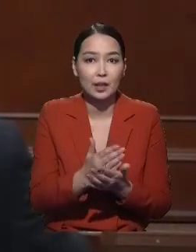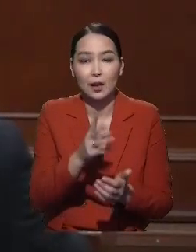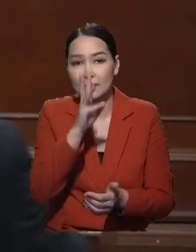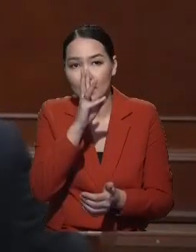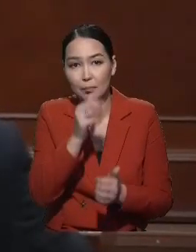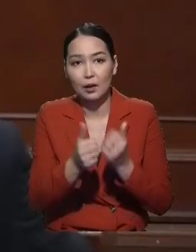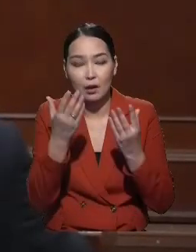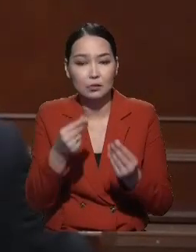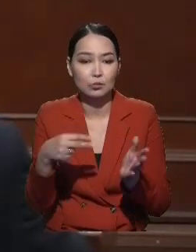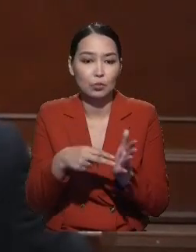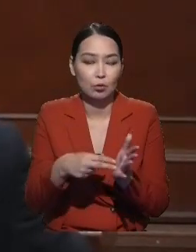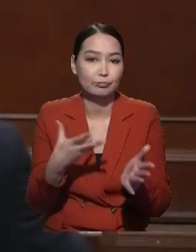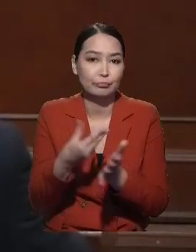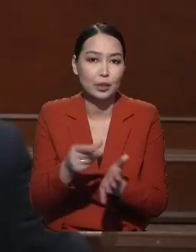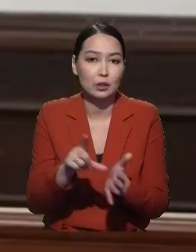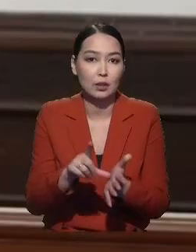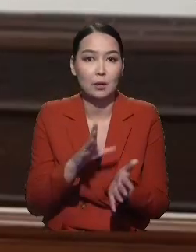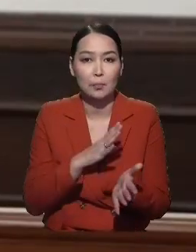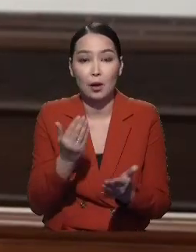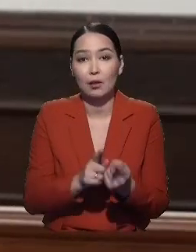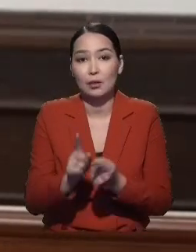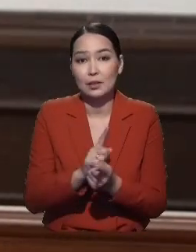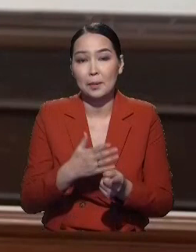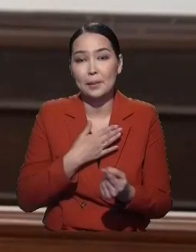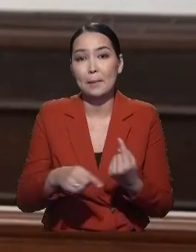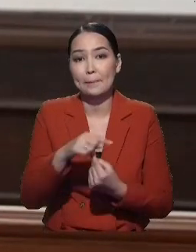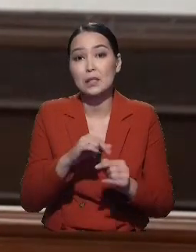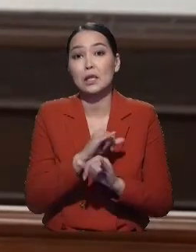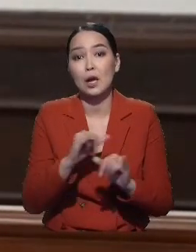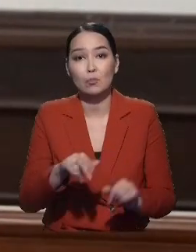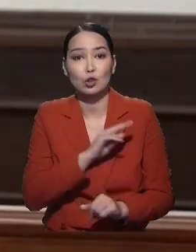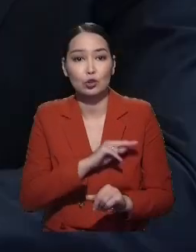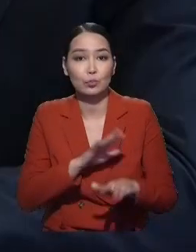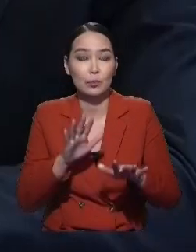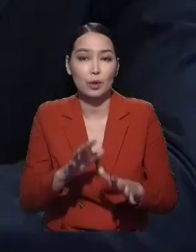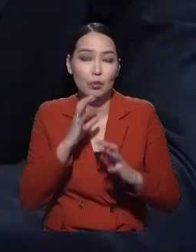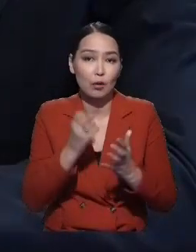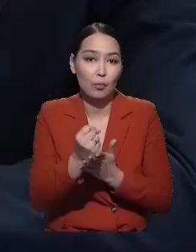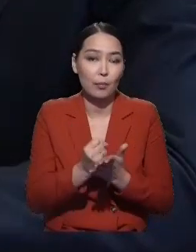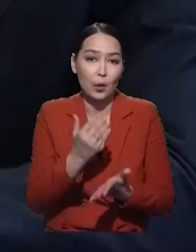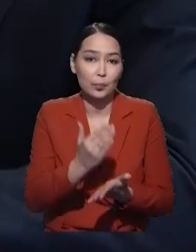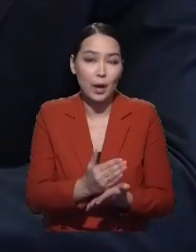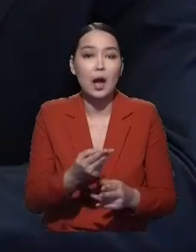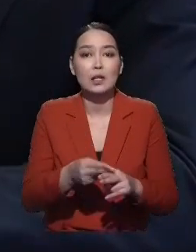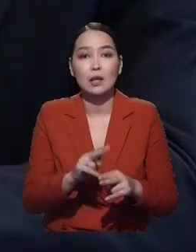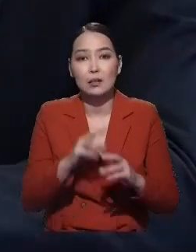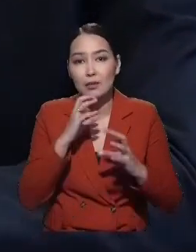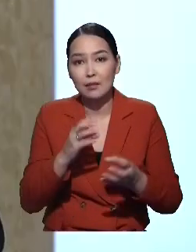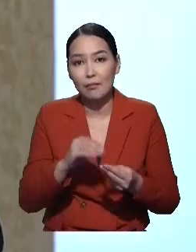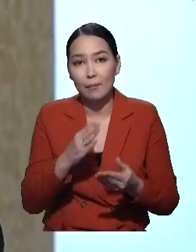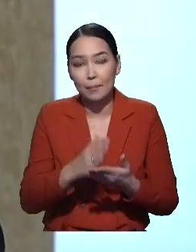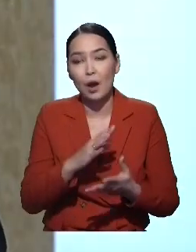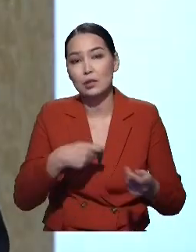та көбейетін. Енді осы өзгерістің арқасында бізге бизнесті дамытып, жұмыс орындарын сақтауға мүмкіндік бар. Осылайша сауда көлемін